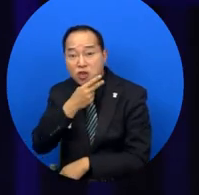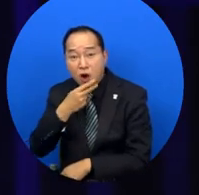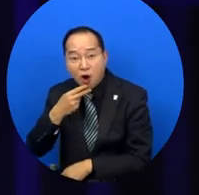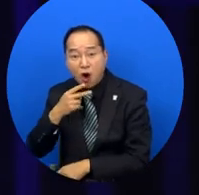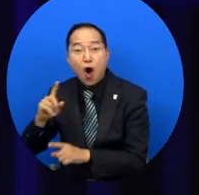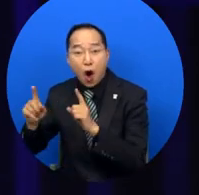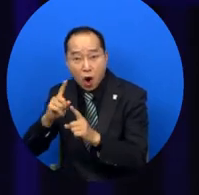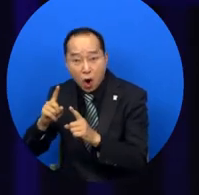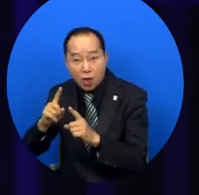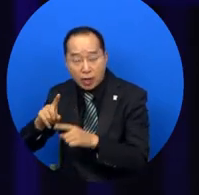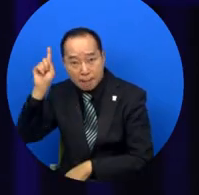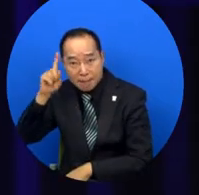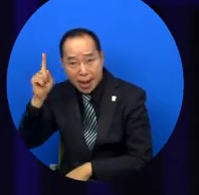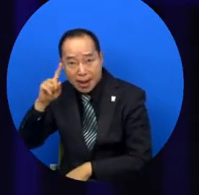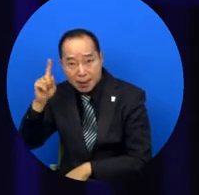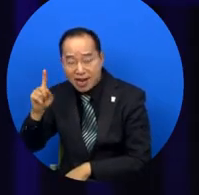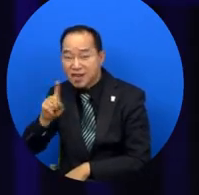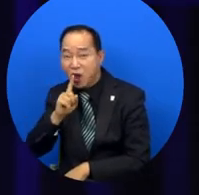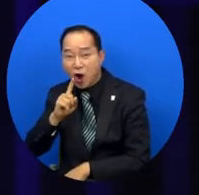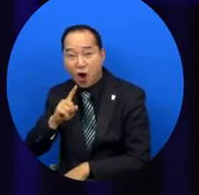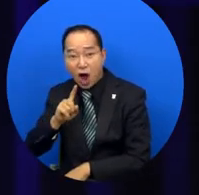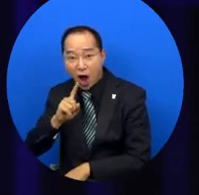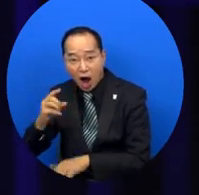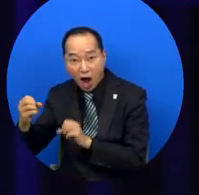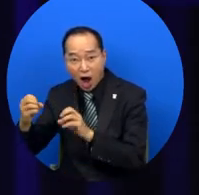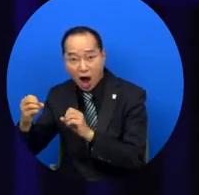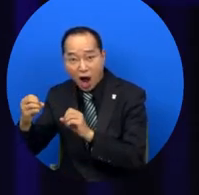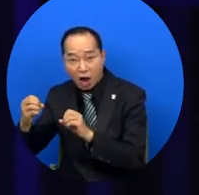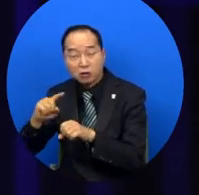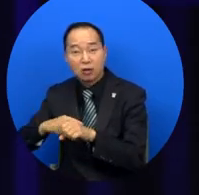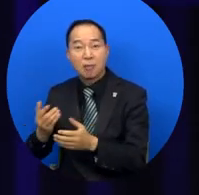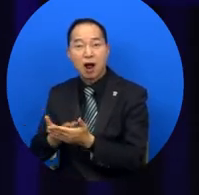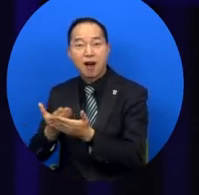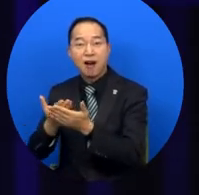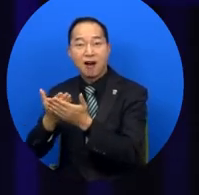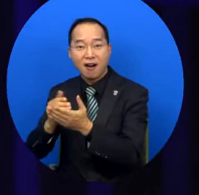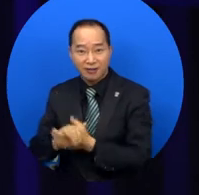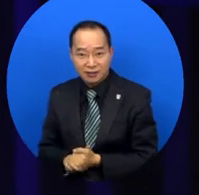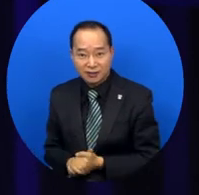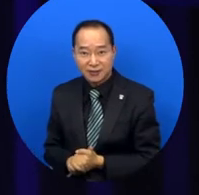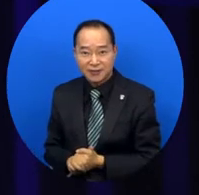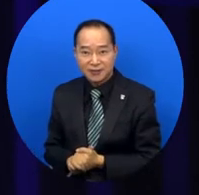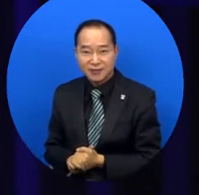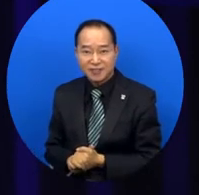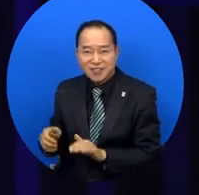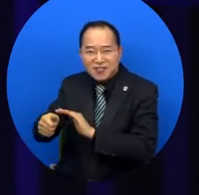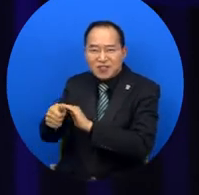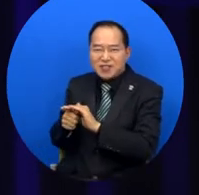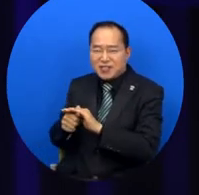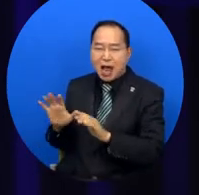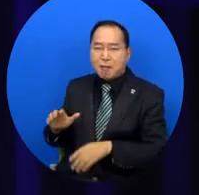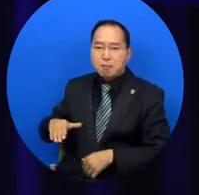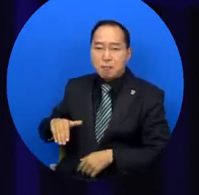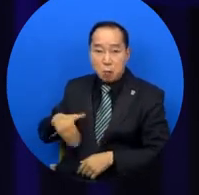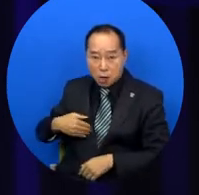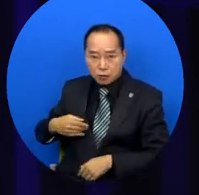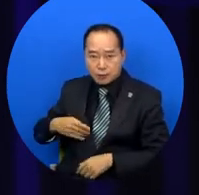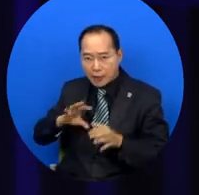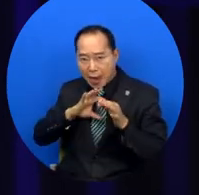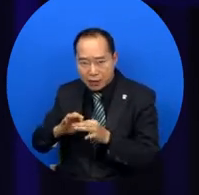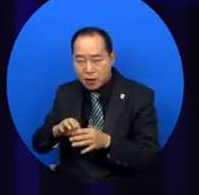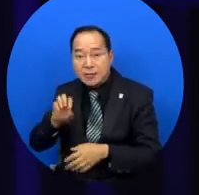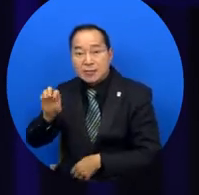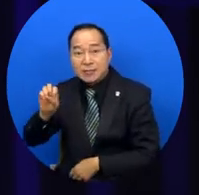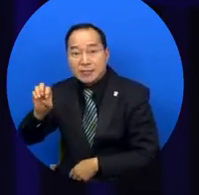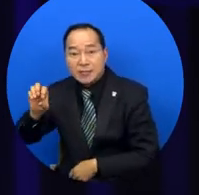영어가 언어이기 때문에 하루하루 살면 늘어요. 그리고 내가 말했죠. 무조건 계속 하라고. 뒤로 빠지면 안 돼.